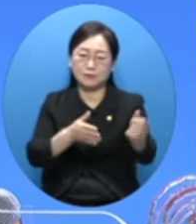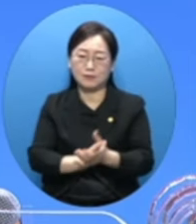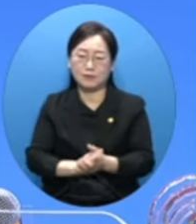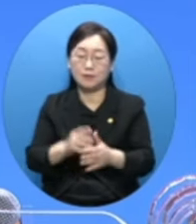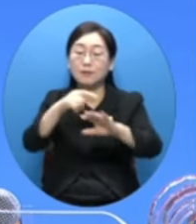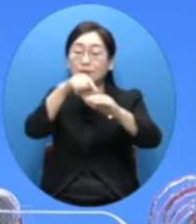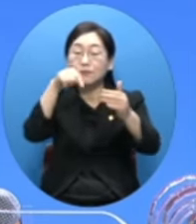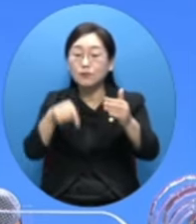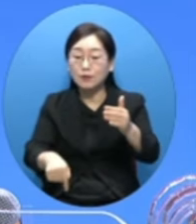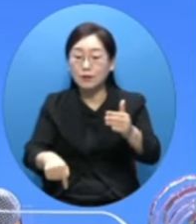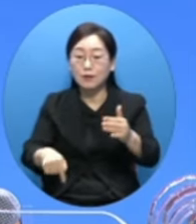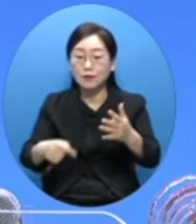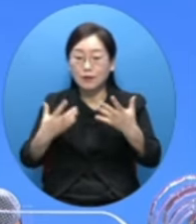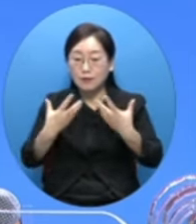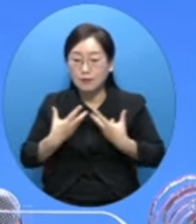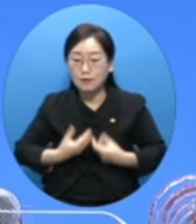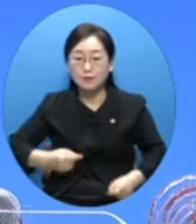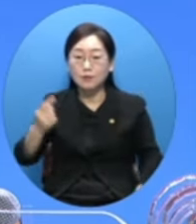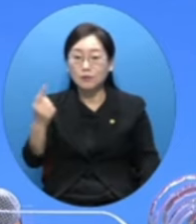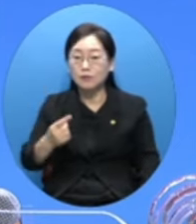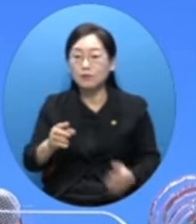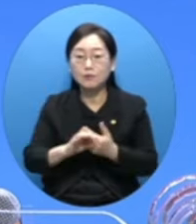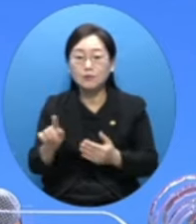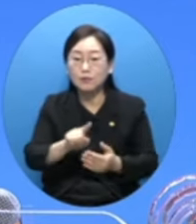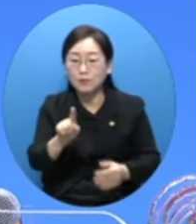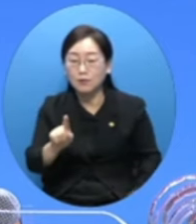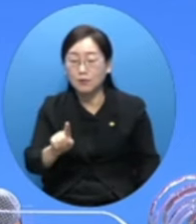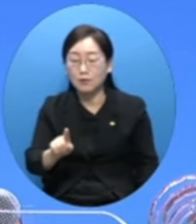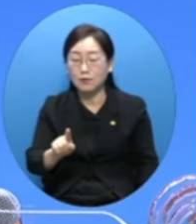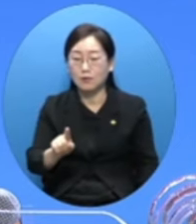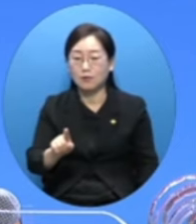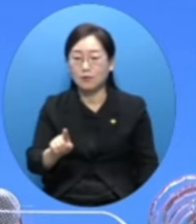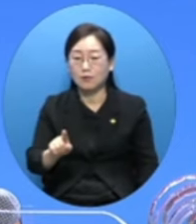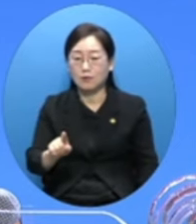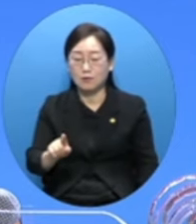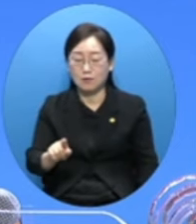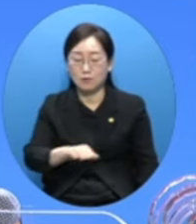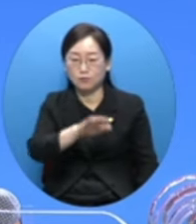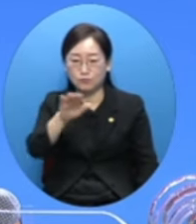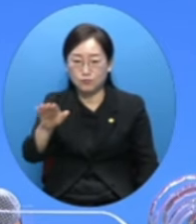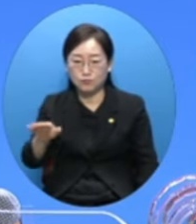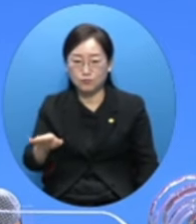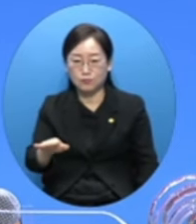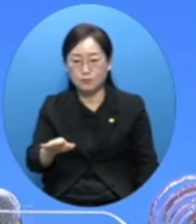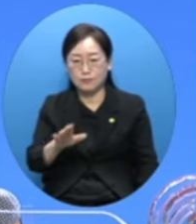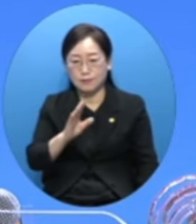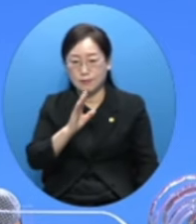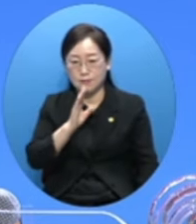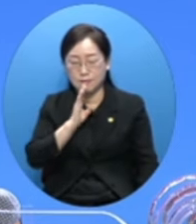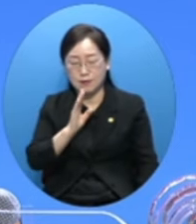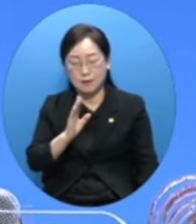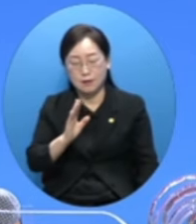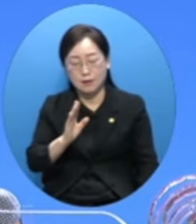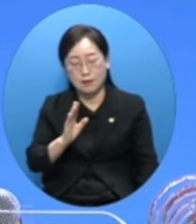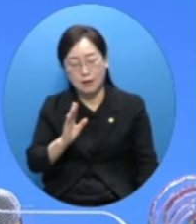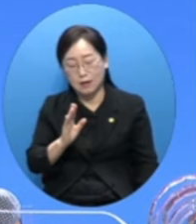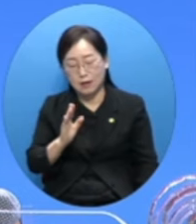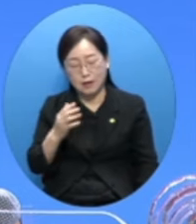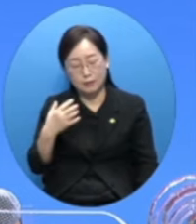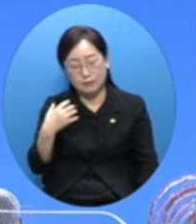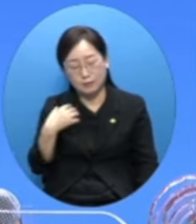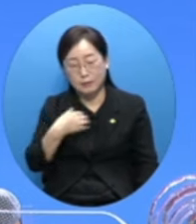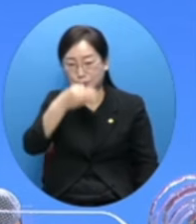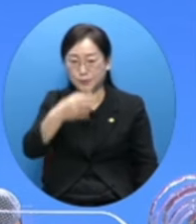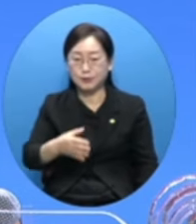마음의 절망이 다가오면 우리는 그 무엇도 소식껏 감당하고 제대로 일을 해나갈 수가 없습니다.